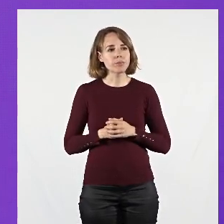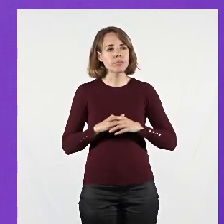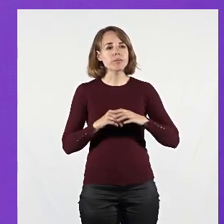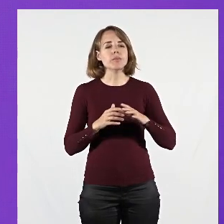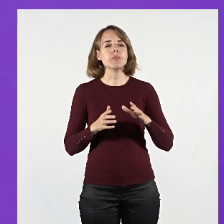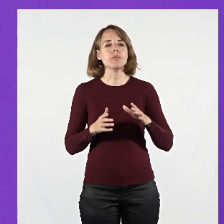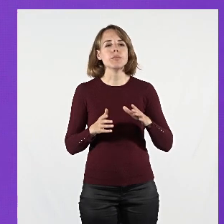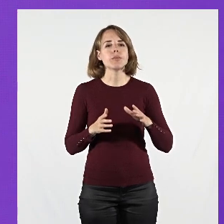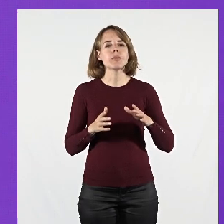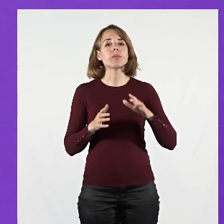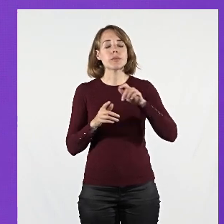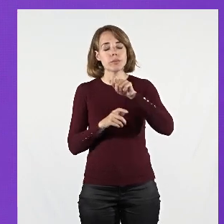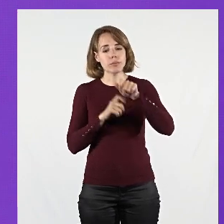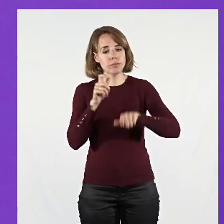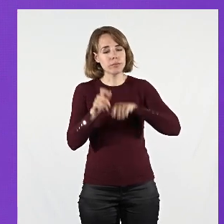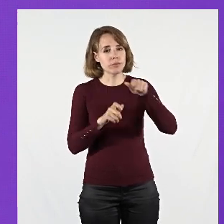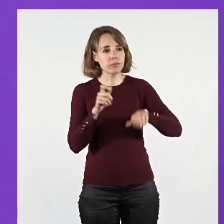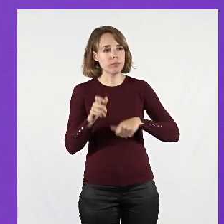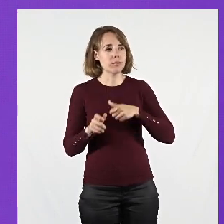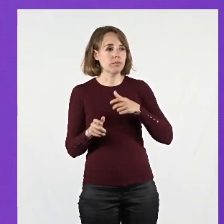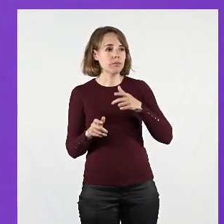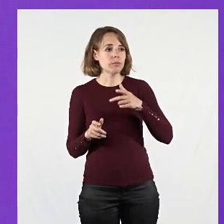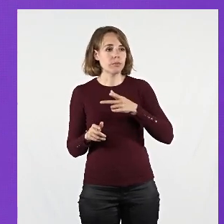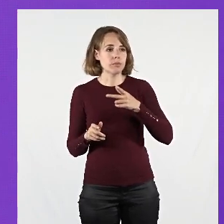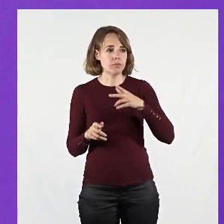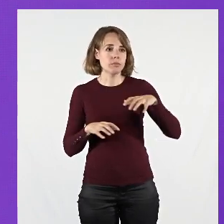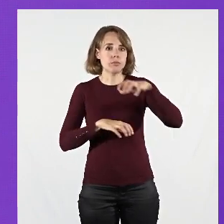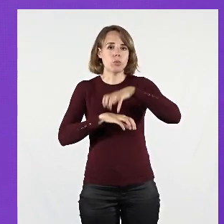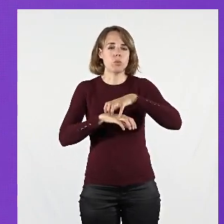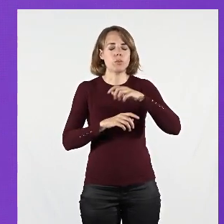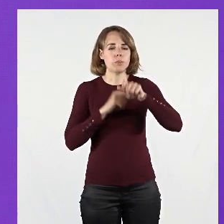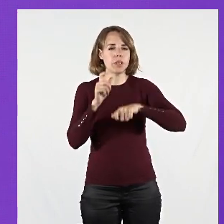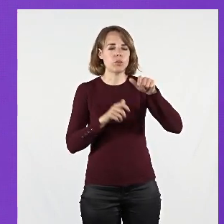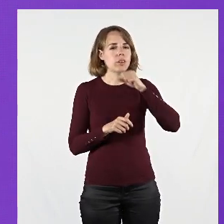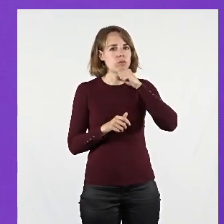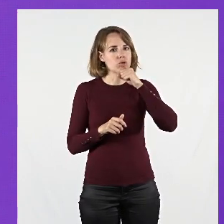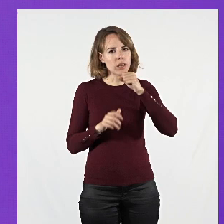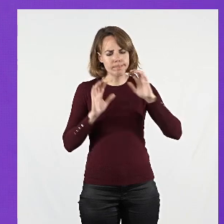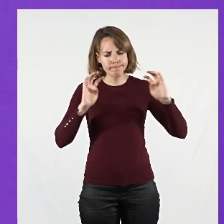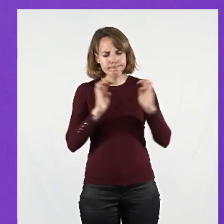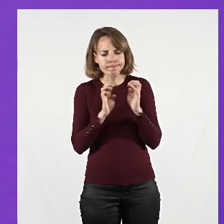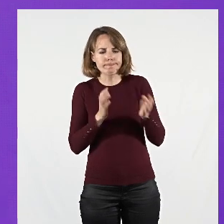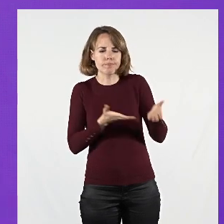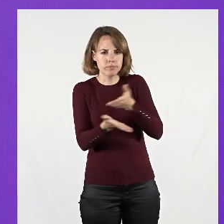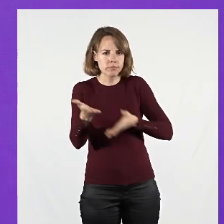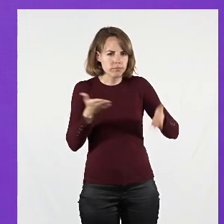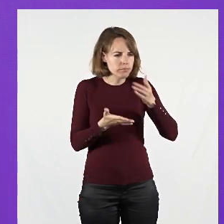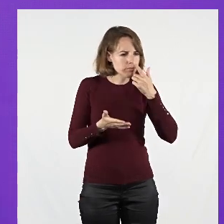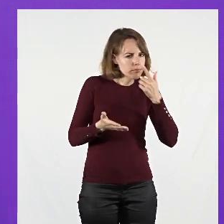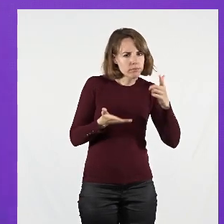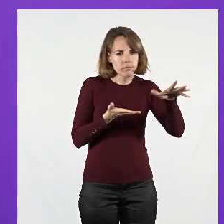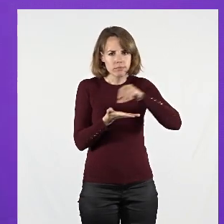un certain nombre d'établissements pour pouvoir discuter, partager des constats et puis discuter aussi des bonnes pratiques pour pouvoir s'inspirer les uns des